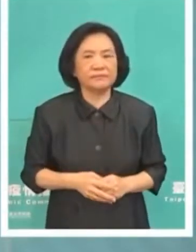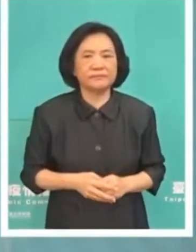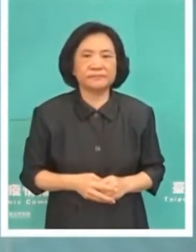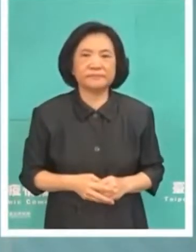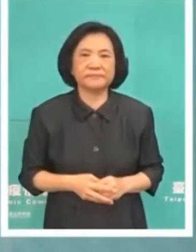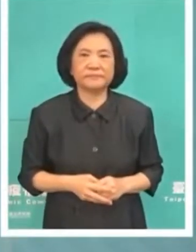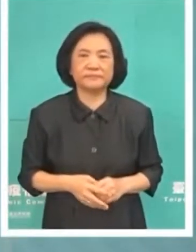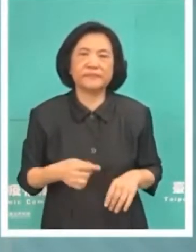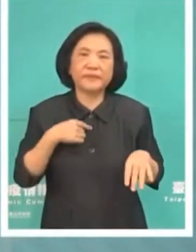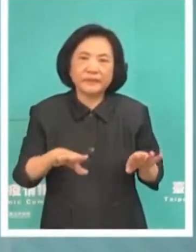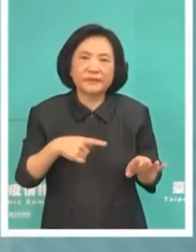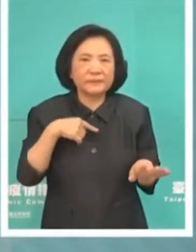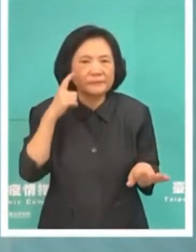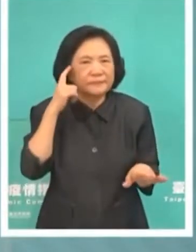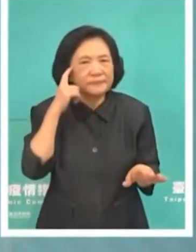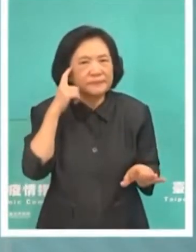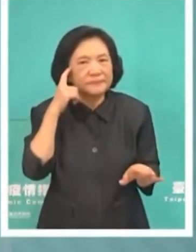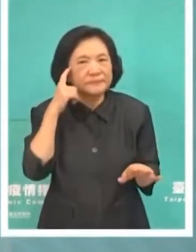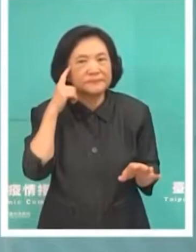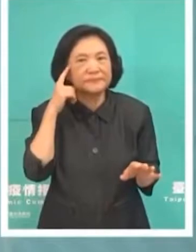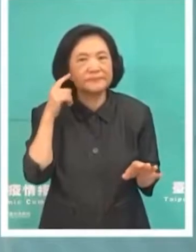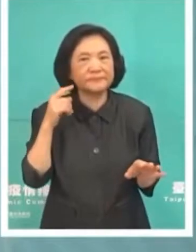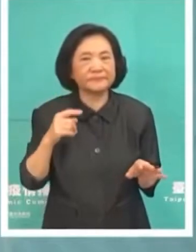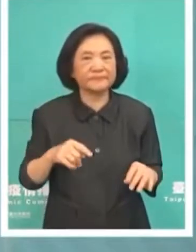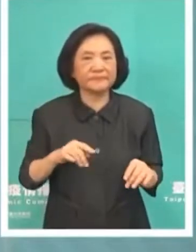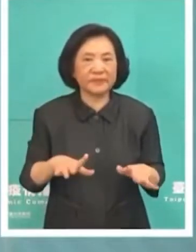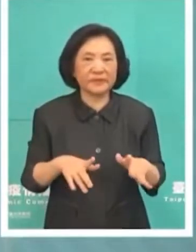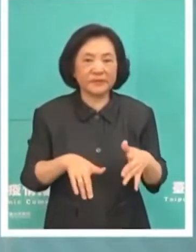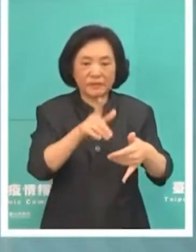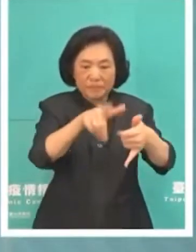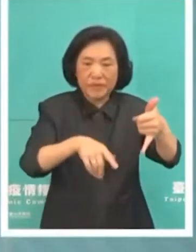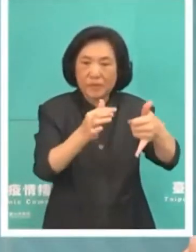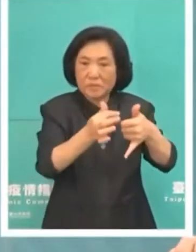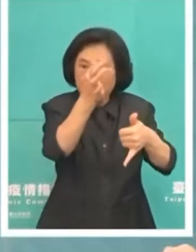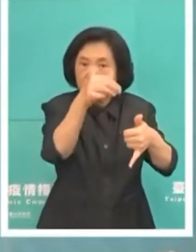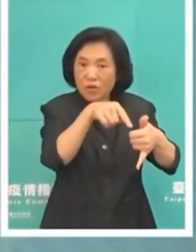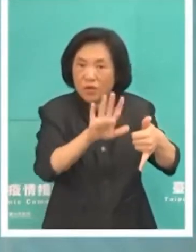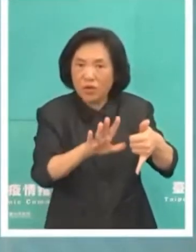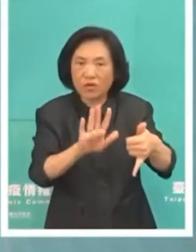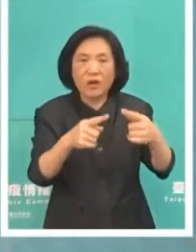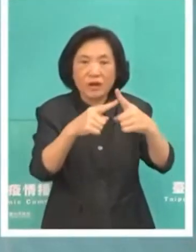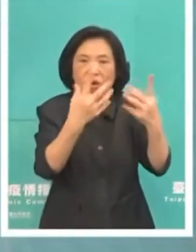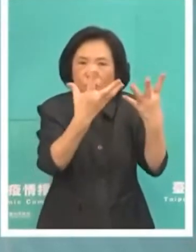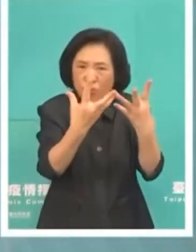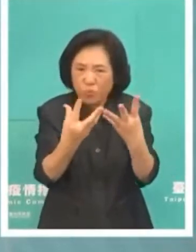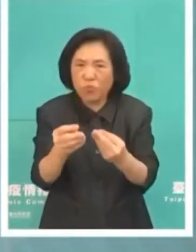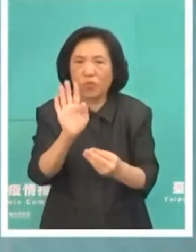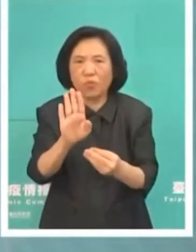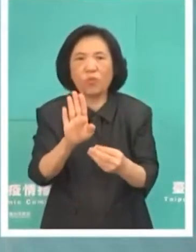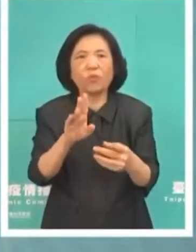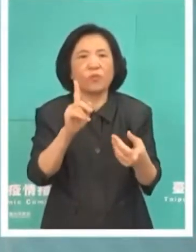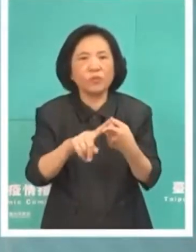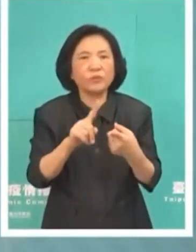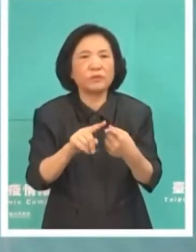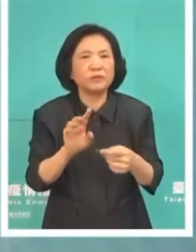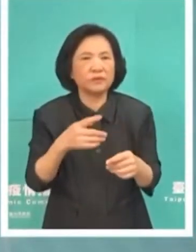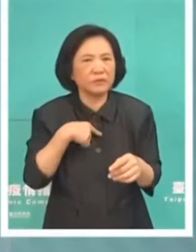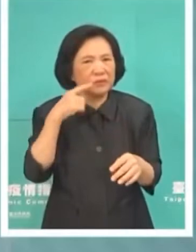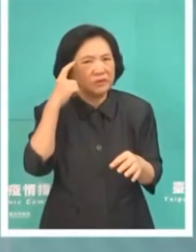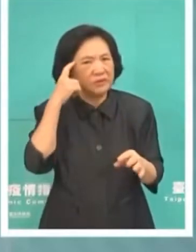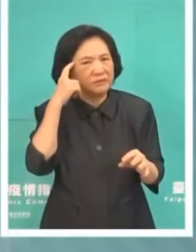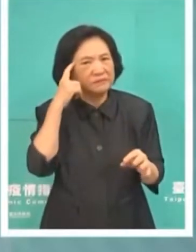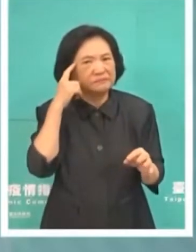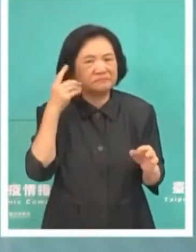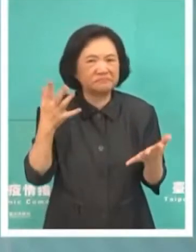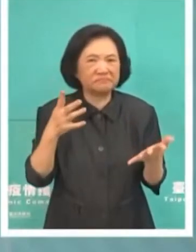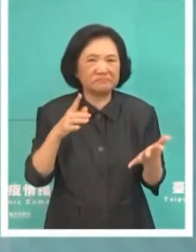那也因为这样，你知道我们到现在为止，虽然这个确诊者人数已经缩小了，但是我们是不太敢减少我